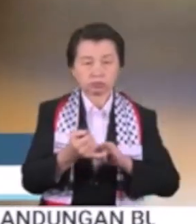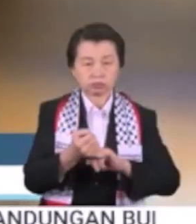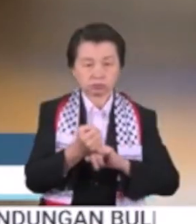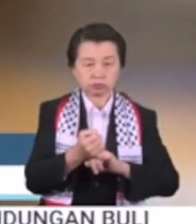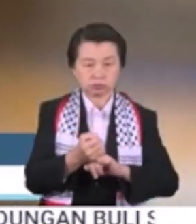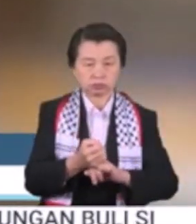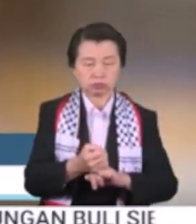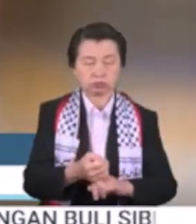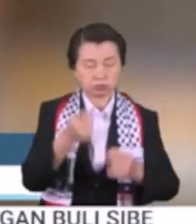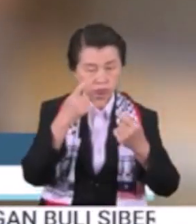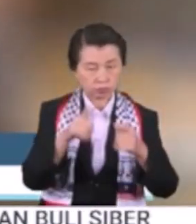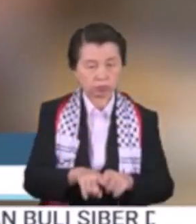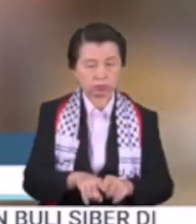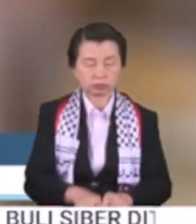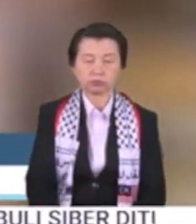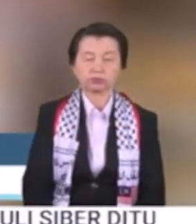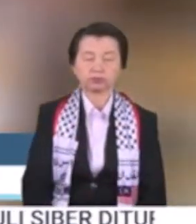sewa.